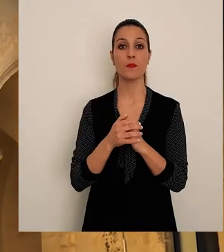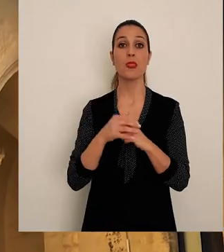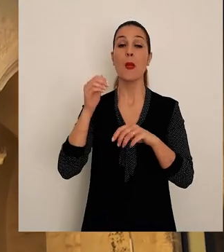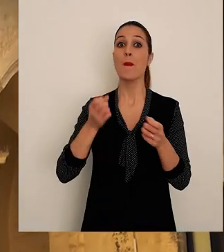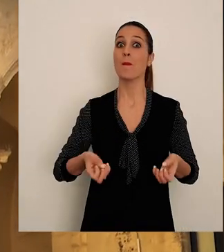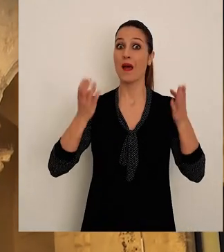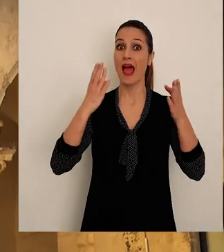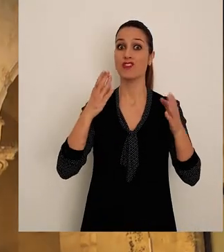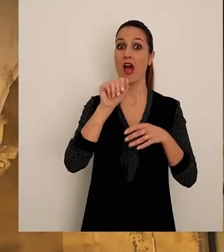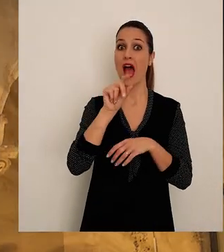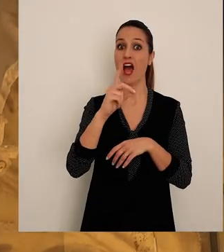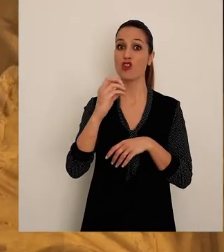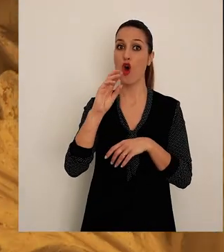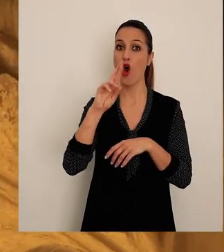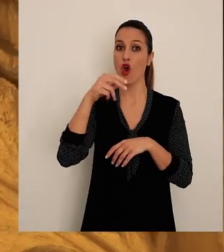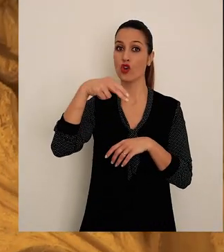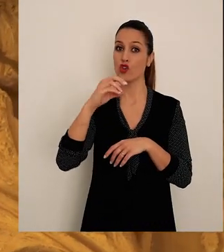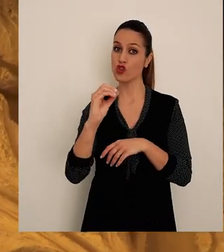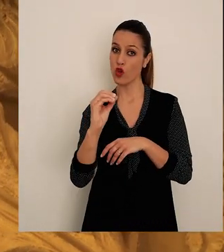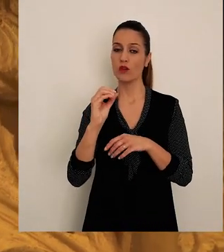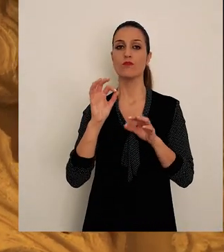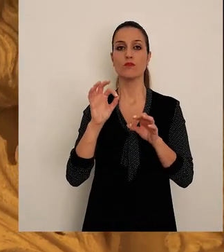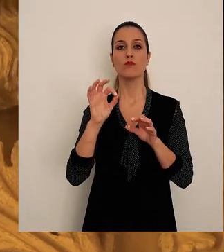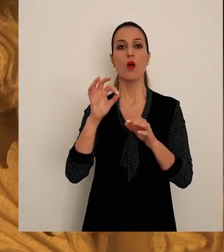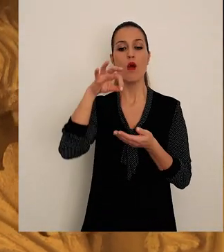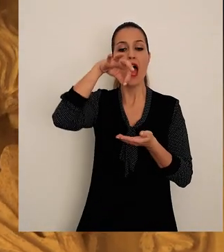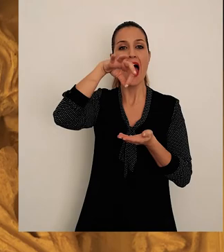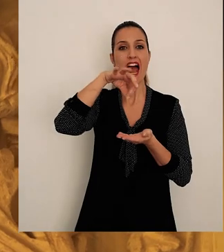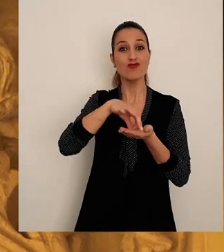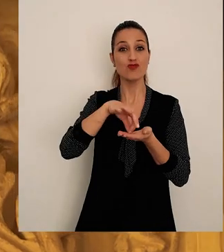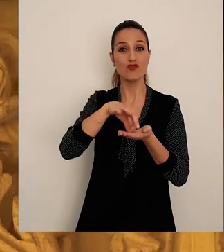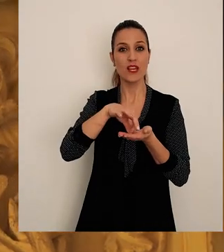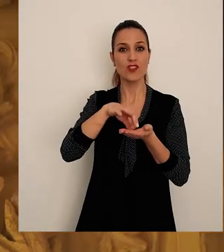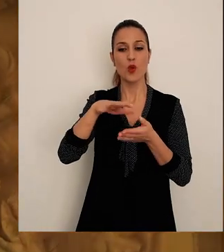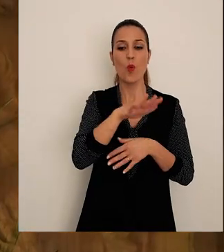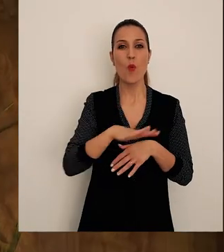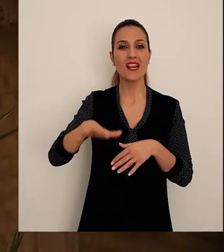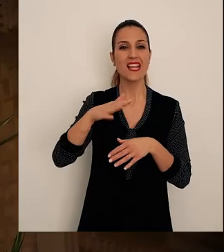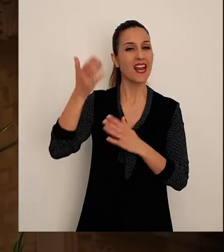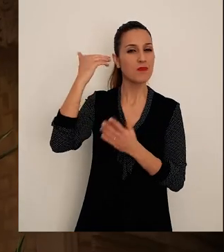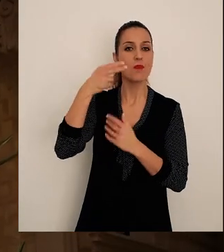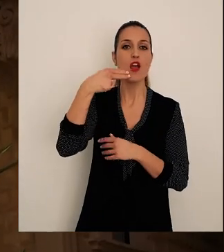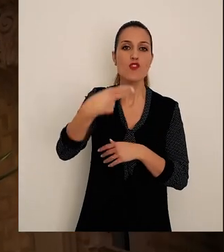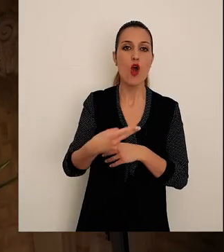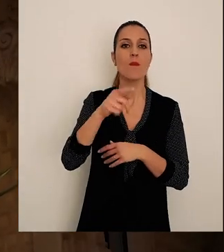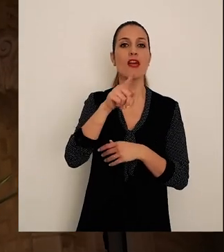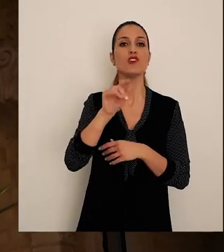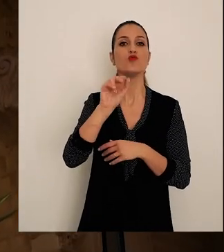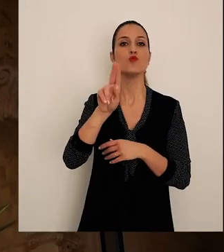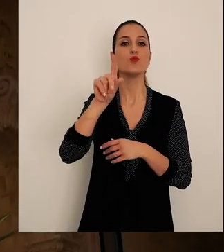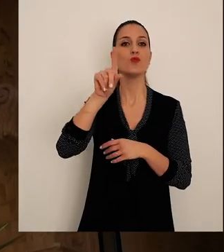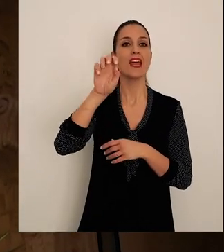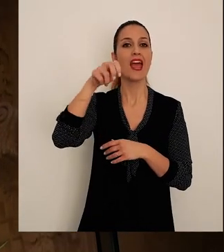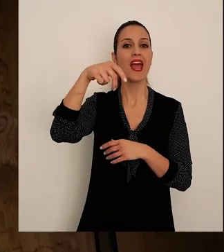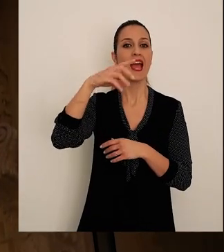Palazzo Adorno si trova nel bel mezzo di quella che una volta era la Giudecca, ossia il quartiere ebraico di Lecce.